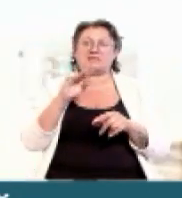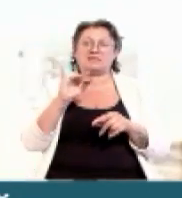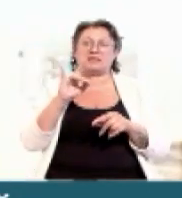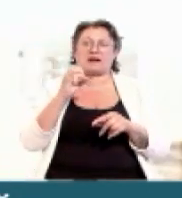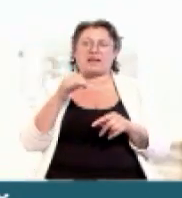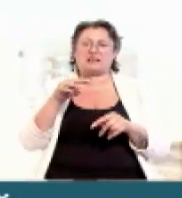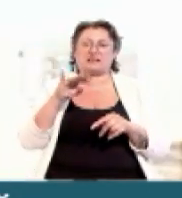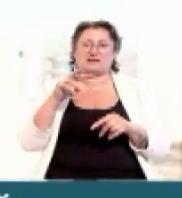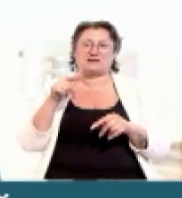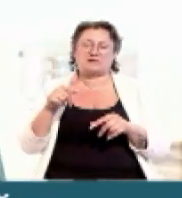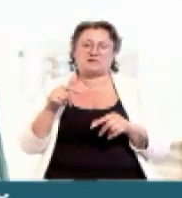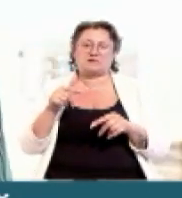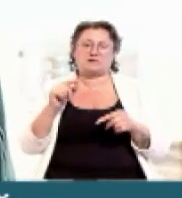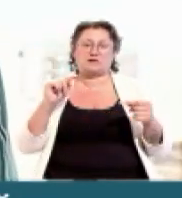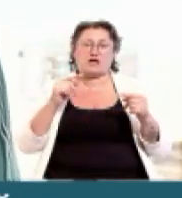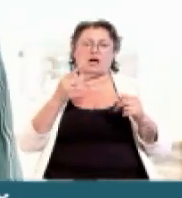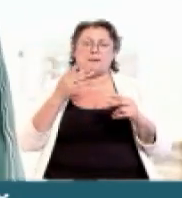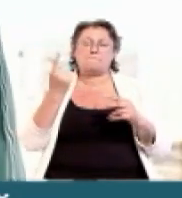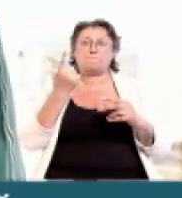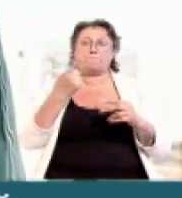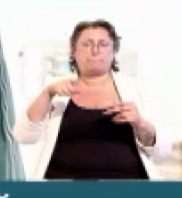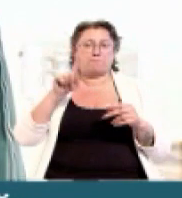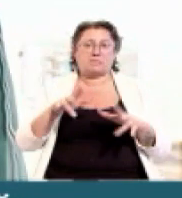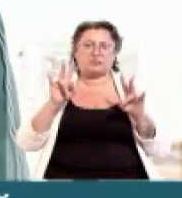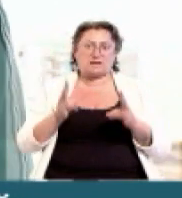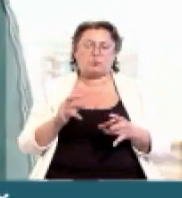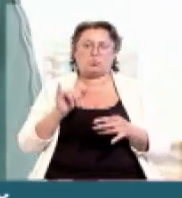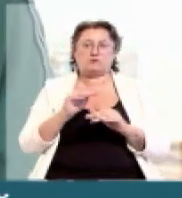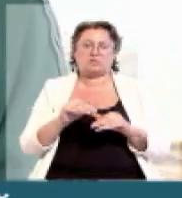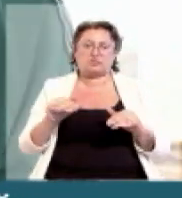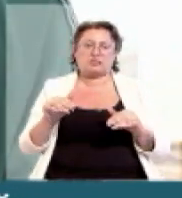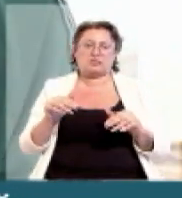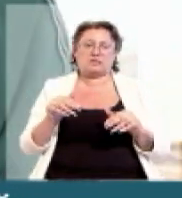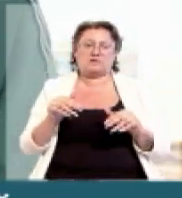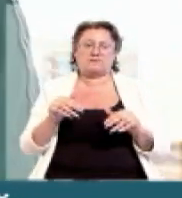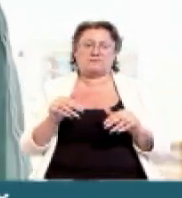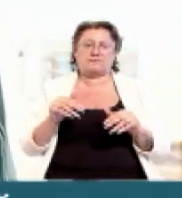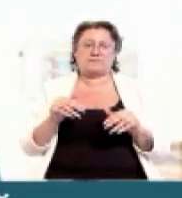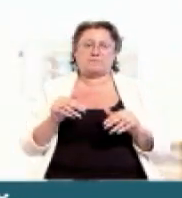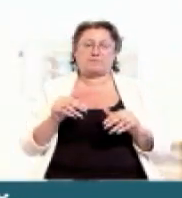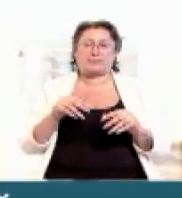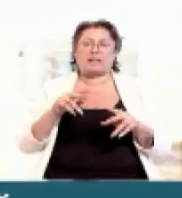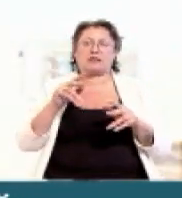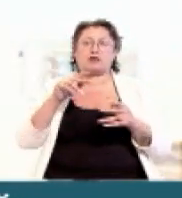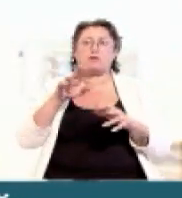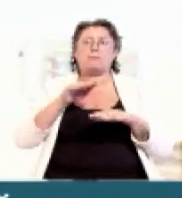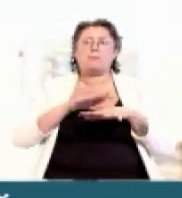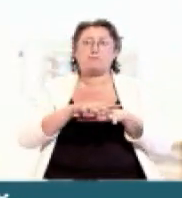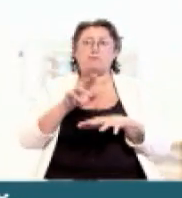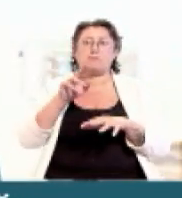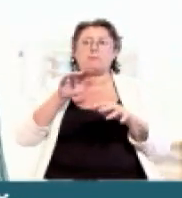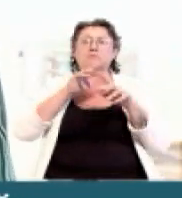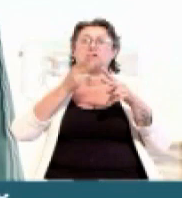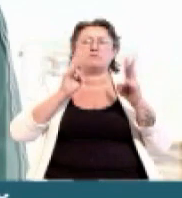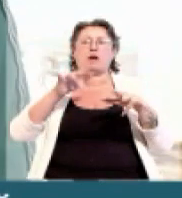И первое место по травматизму у детей стоит так называемая паутинка. Она находится во